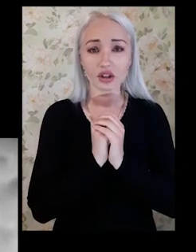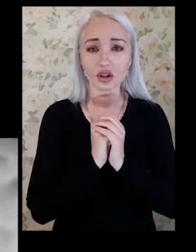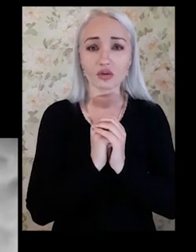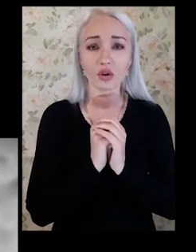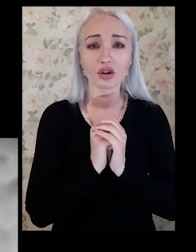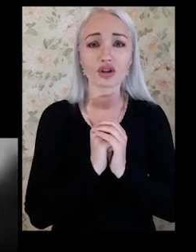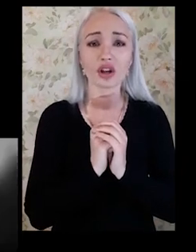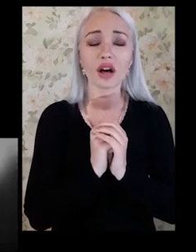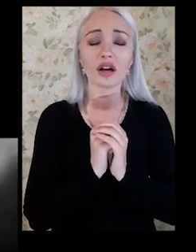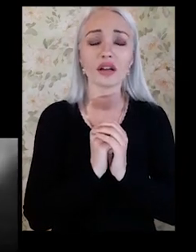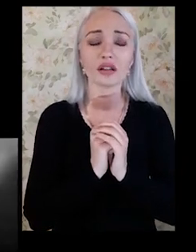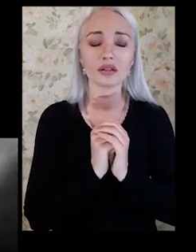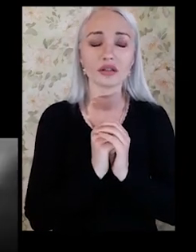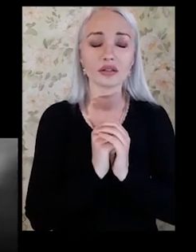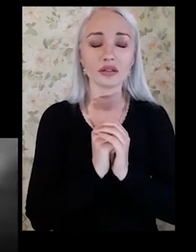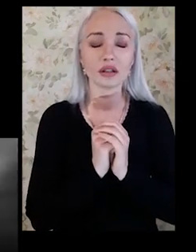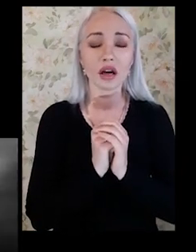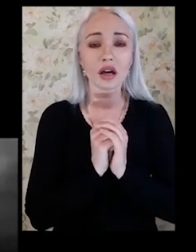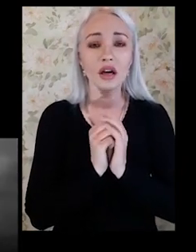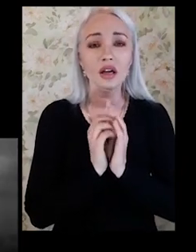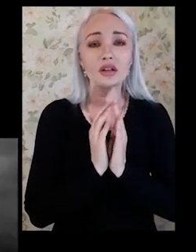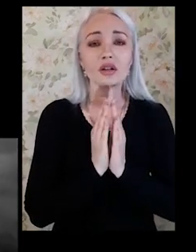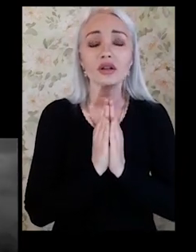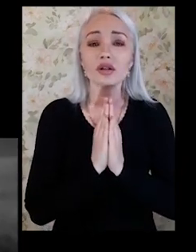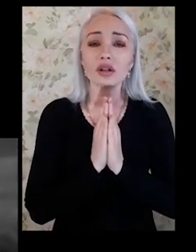Посреди тревожной